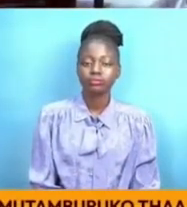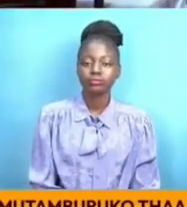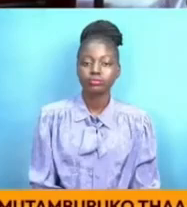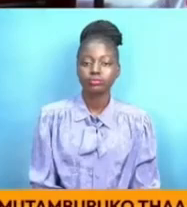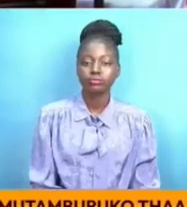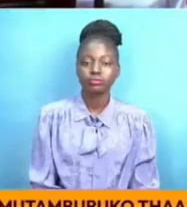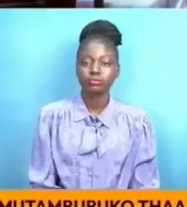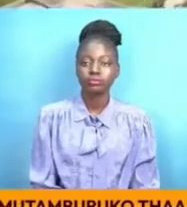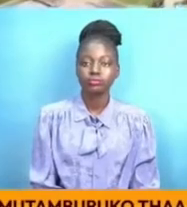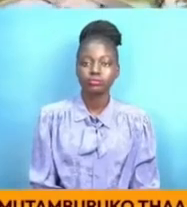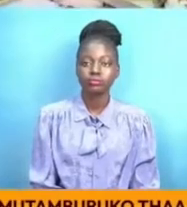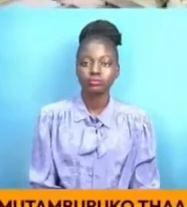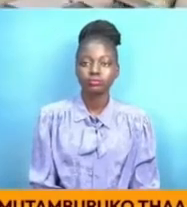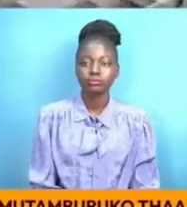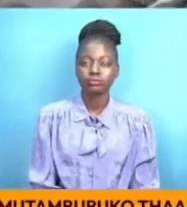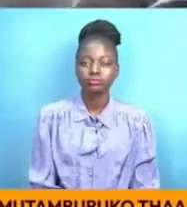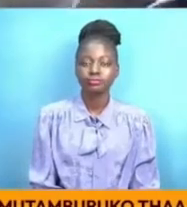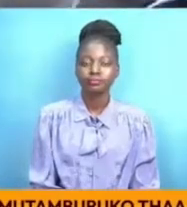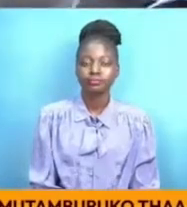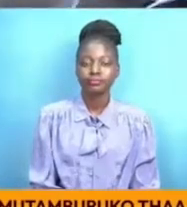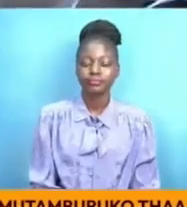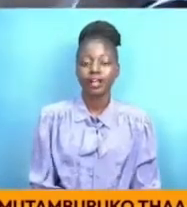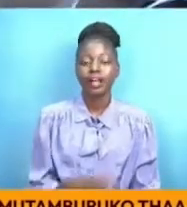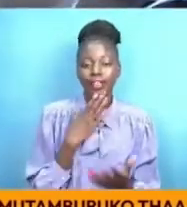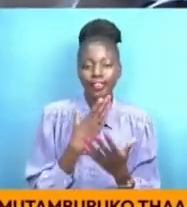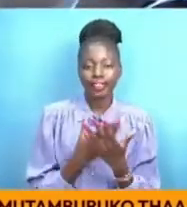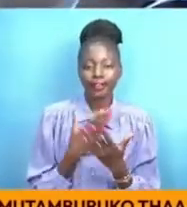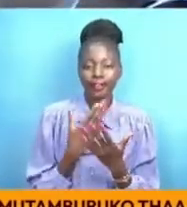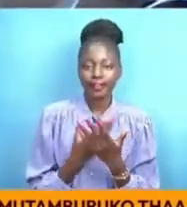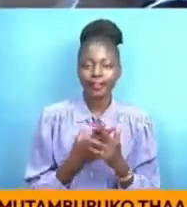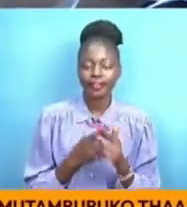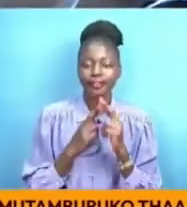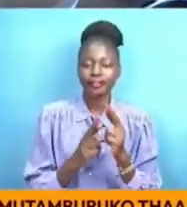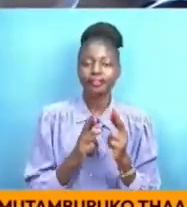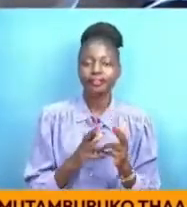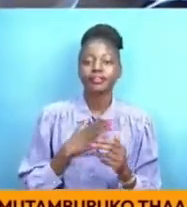Thank you, Mr. Ndwiri, for the honor.